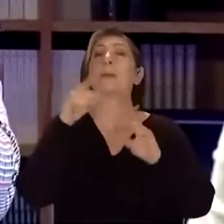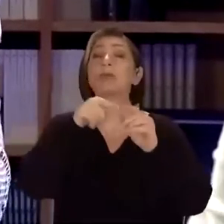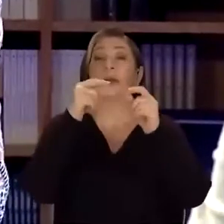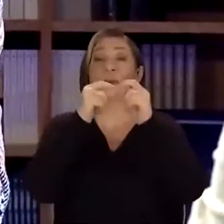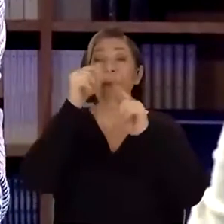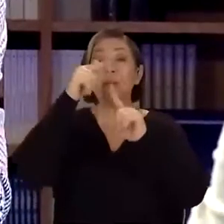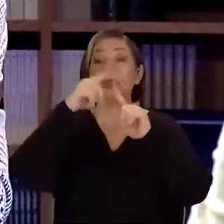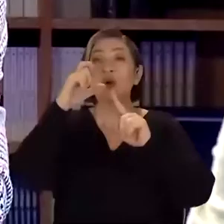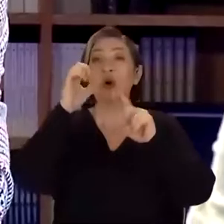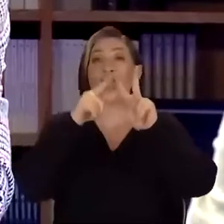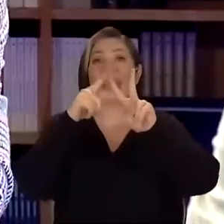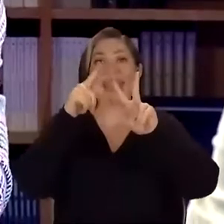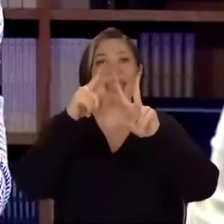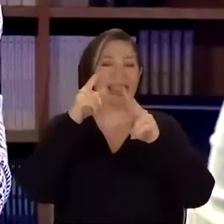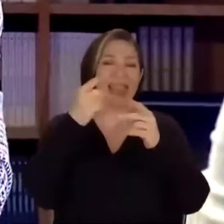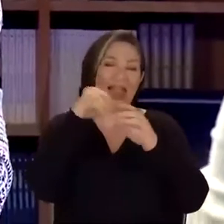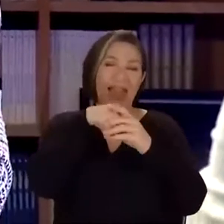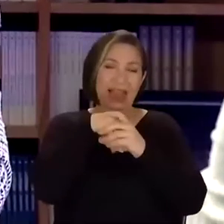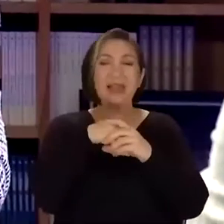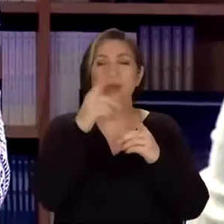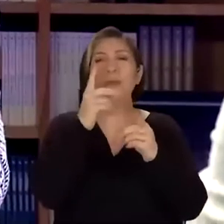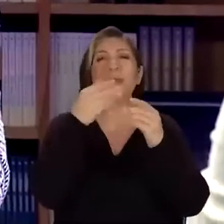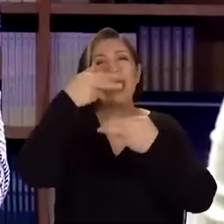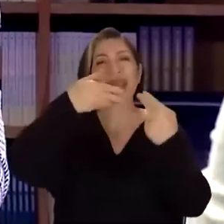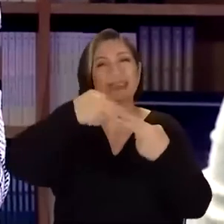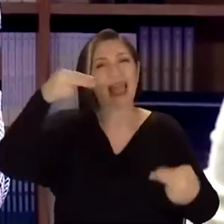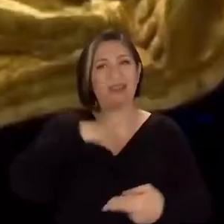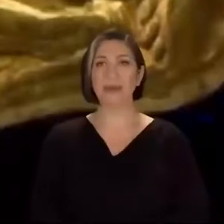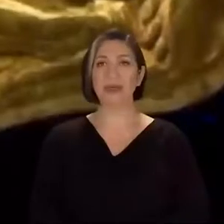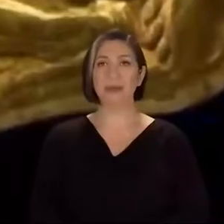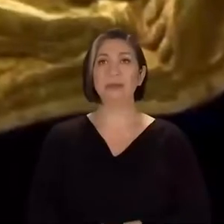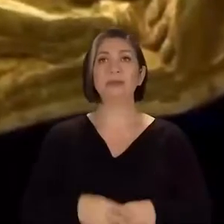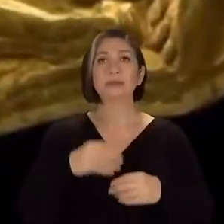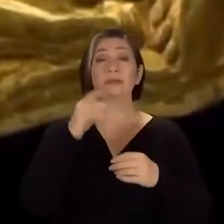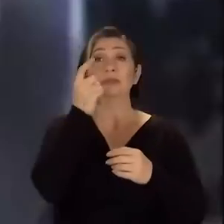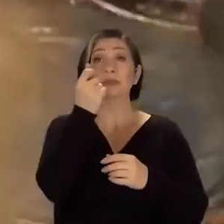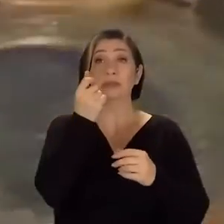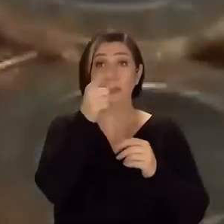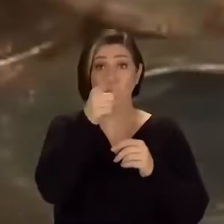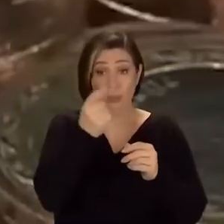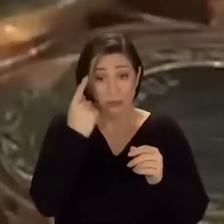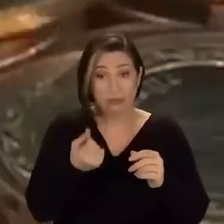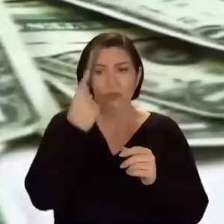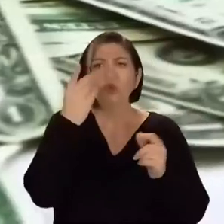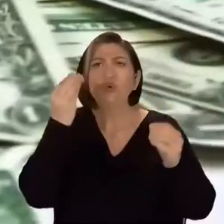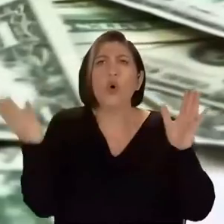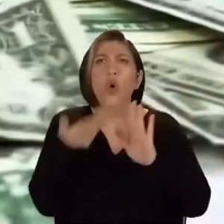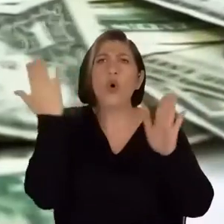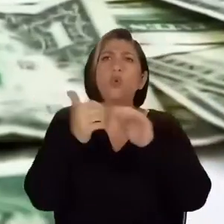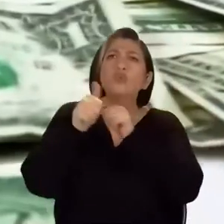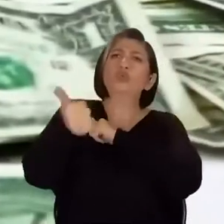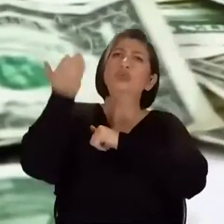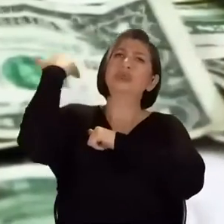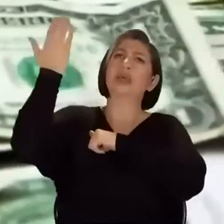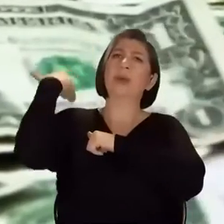ilgili küçük bir belgeselimiz var. İzleyelim ve programa başlayalım. Paranın icadının üzerinden çok zaman geçti. Her